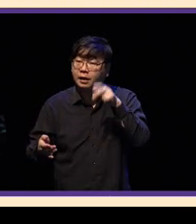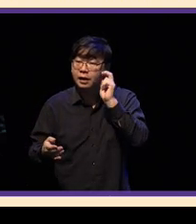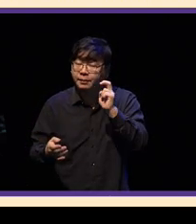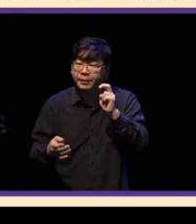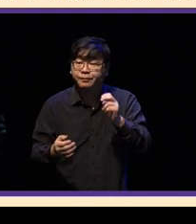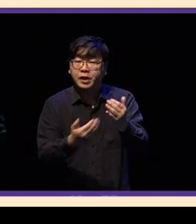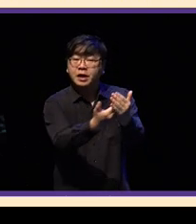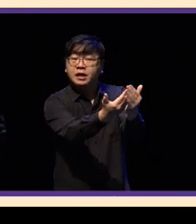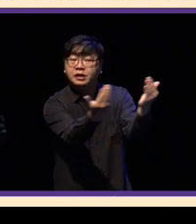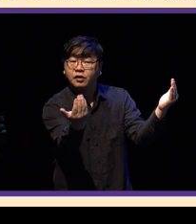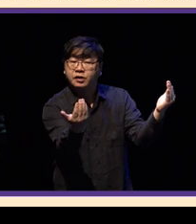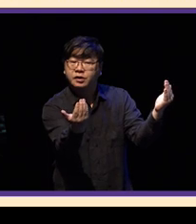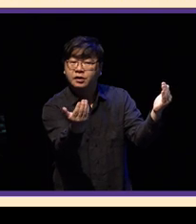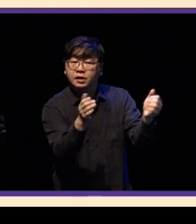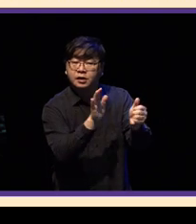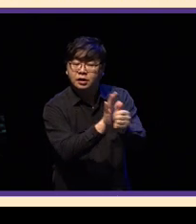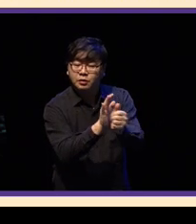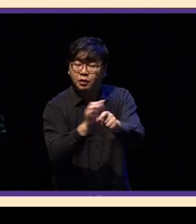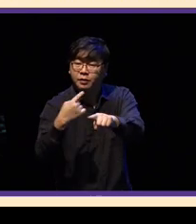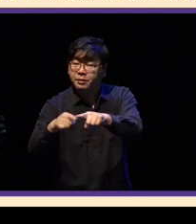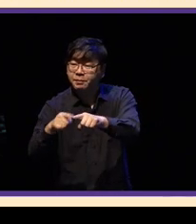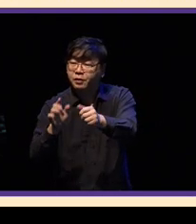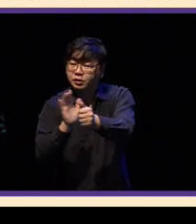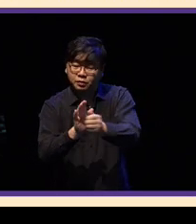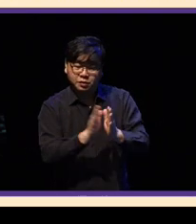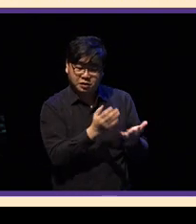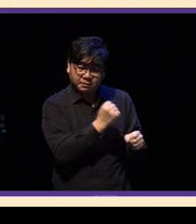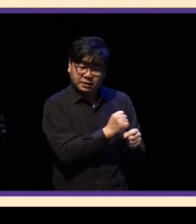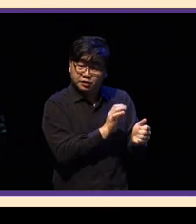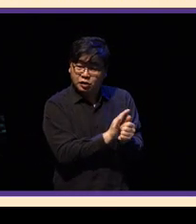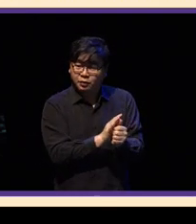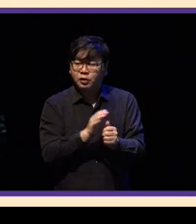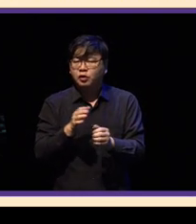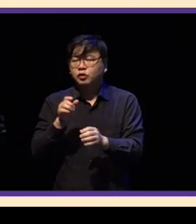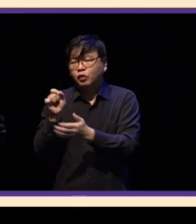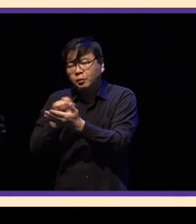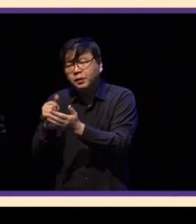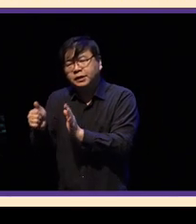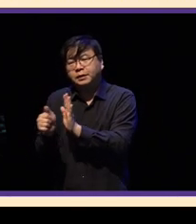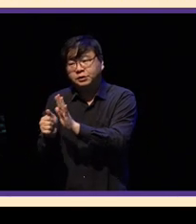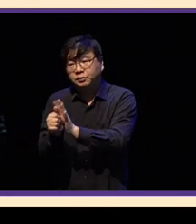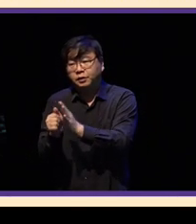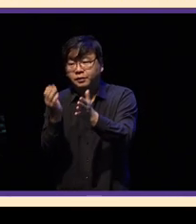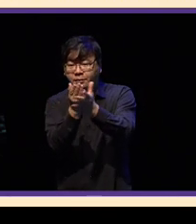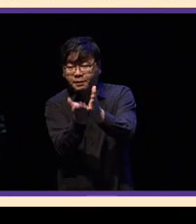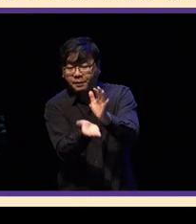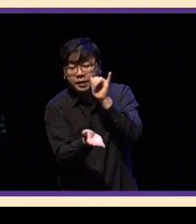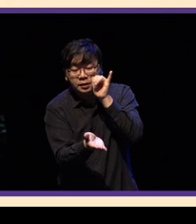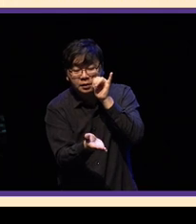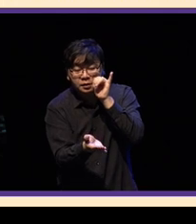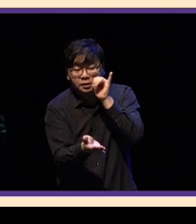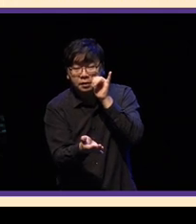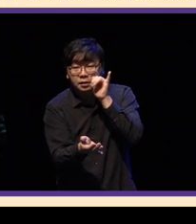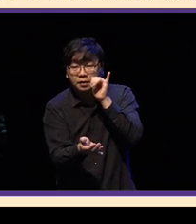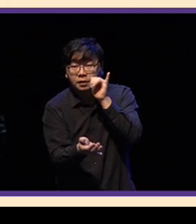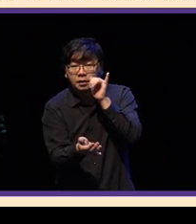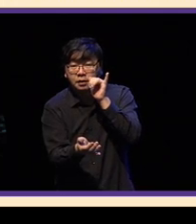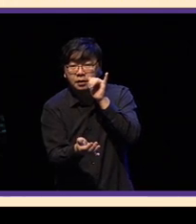전시 지원, 뭐 출판 비평 지원, 또 중견 작가 지원 이렇게 구분되어 왔지만